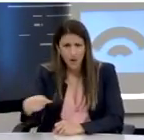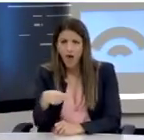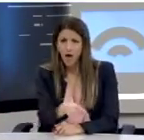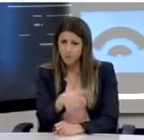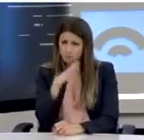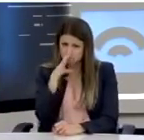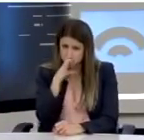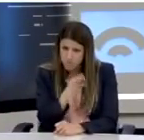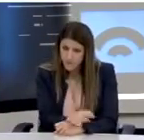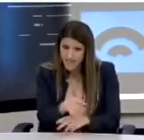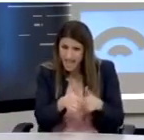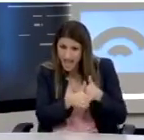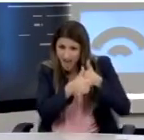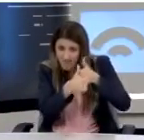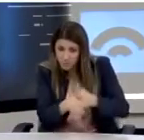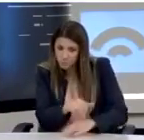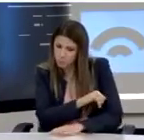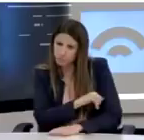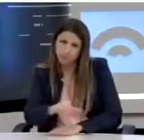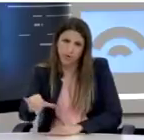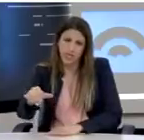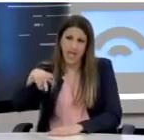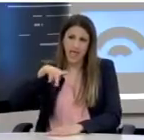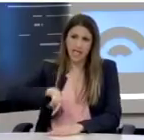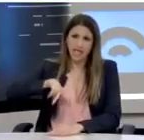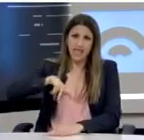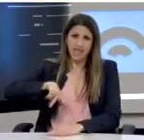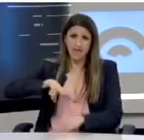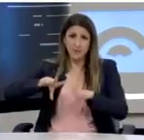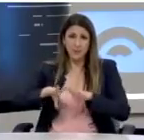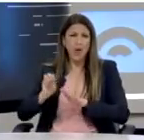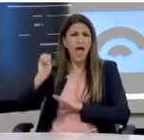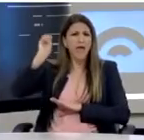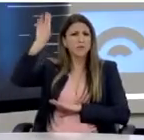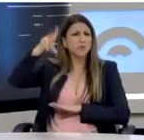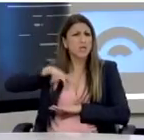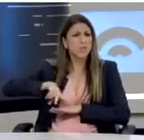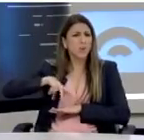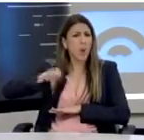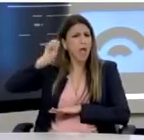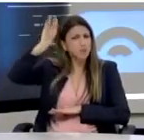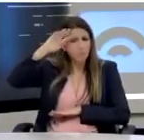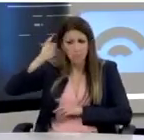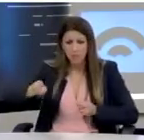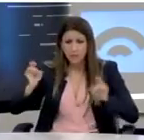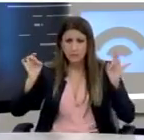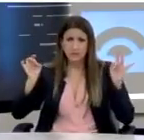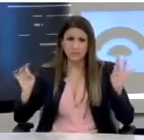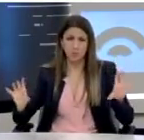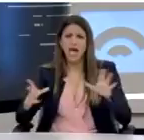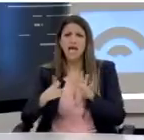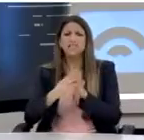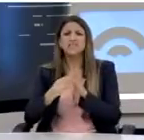ουδέποτε εφαρμόστηκε από οποιαδήποτε κυβέρνηση στην άσκηση εξωτερικής πολιτικής. Και αναφέρομαι στις